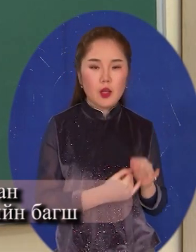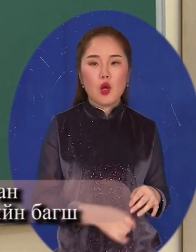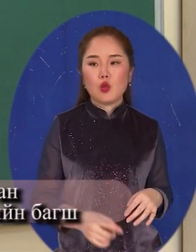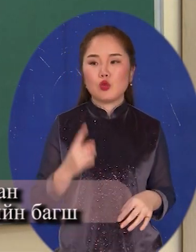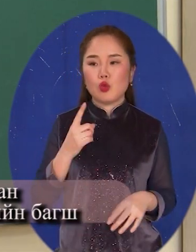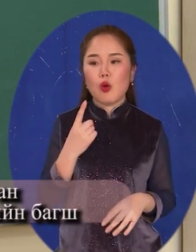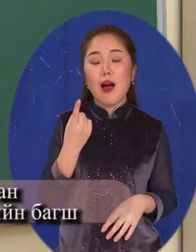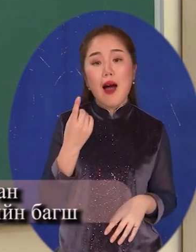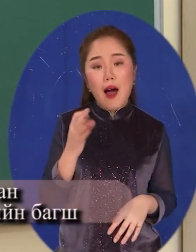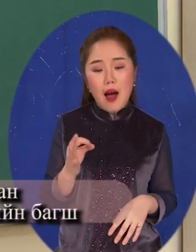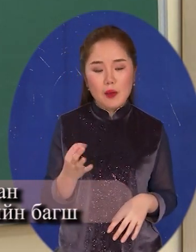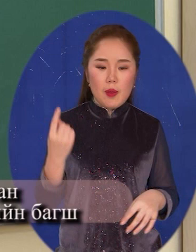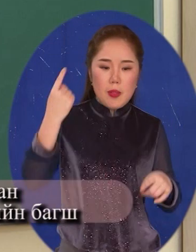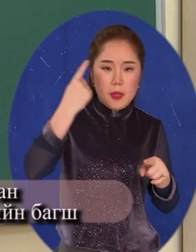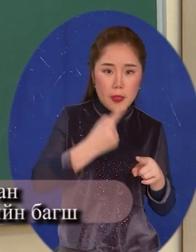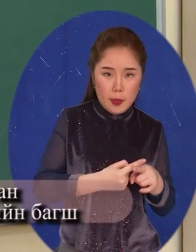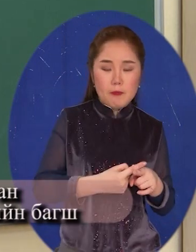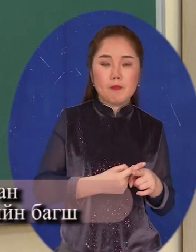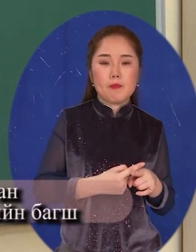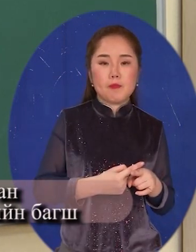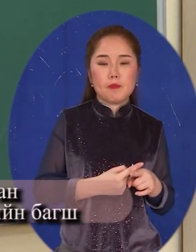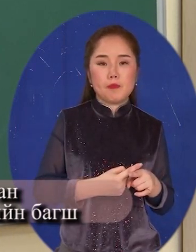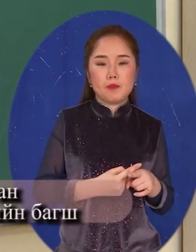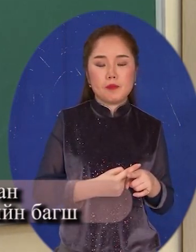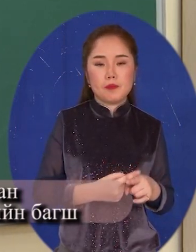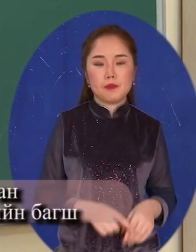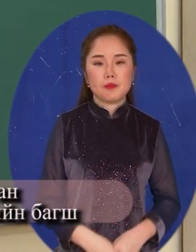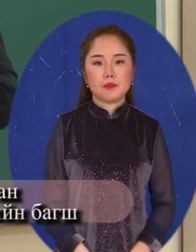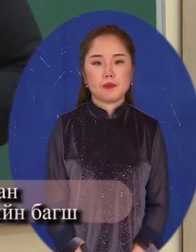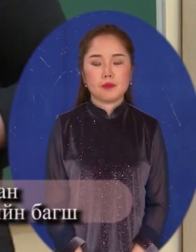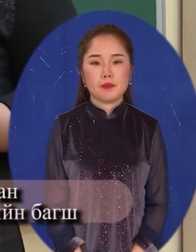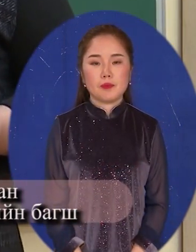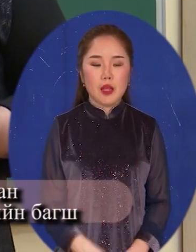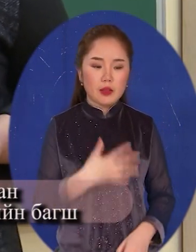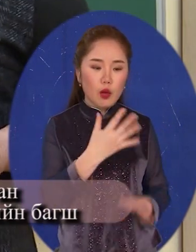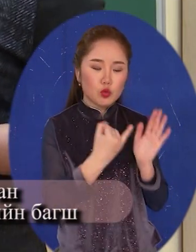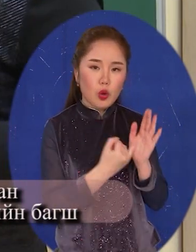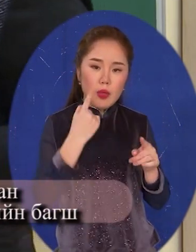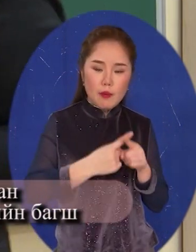Енді бәріміз келесі жаттығудан 56-ны 110-мен